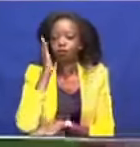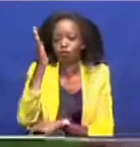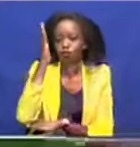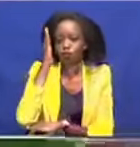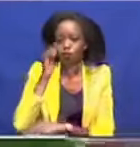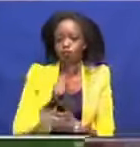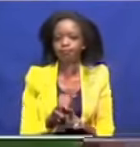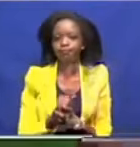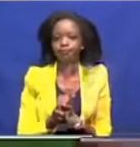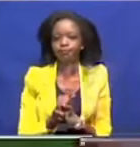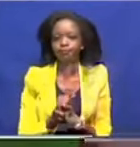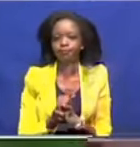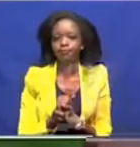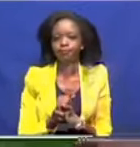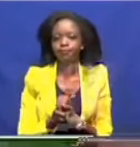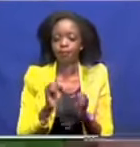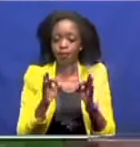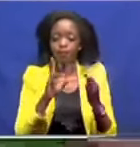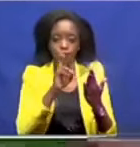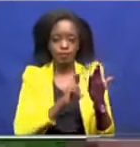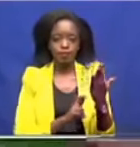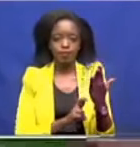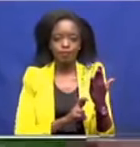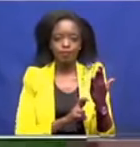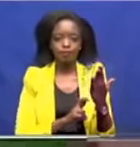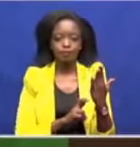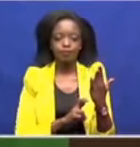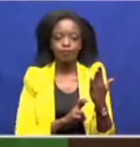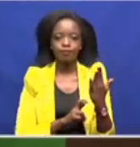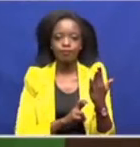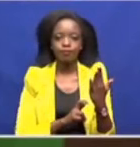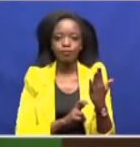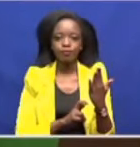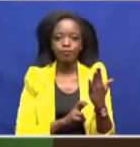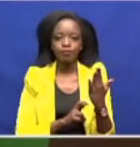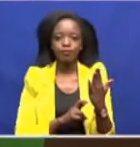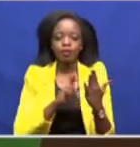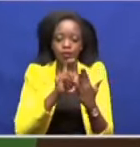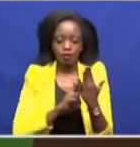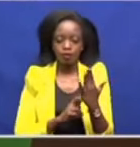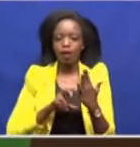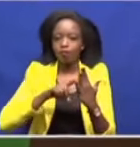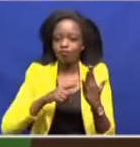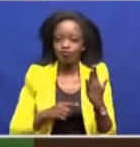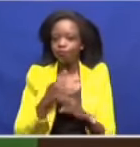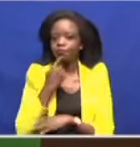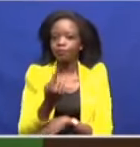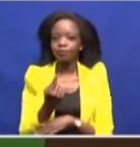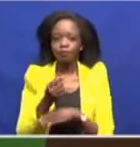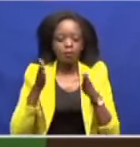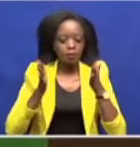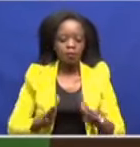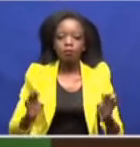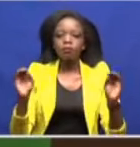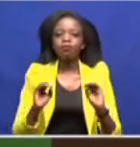Mungu. Kisoma katika injili na maandishi, tunaelezwa ya kwamba hakuna